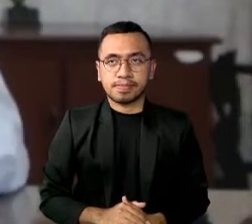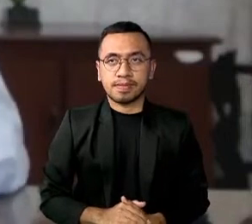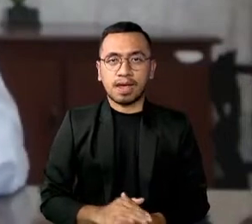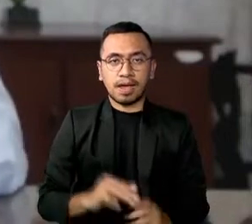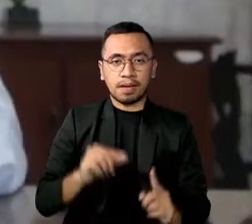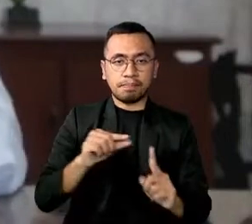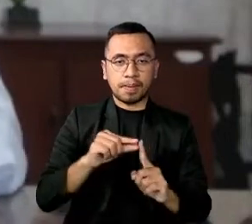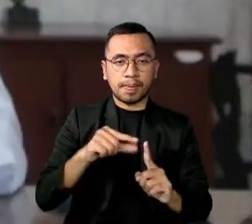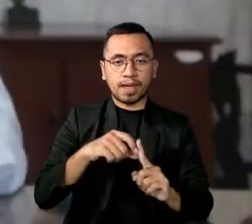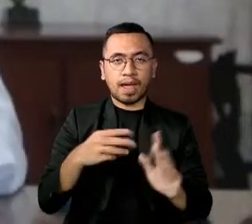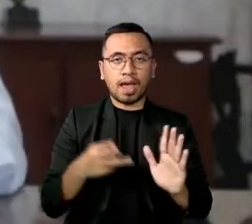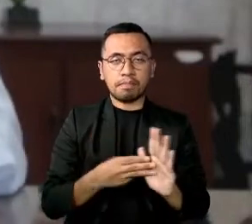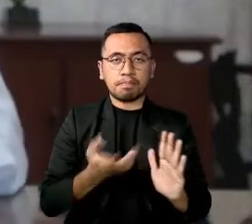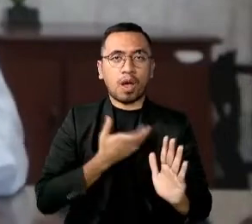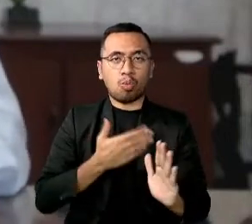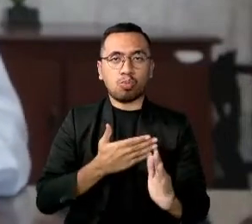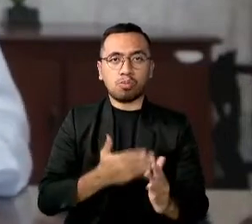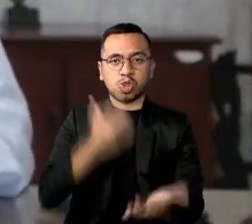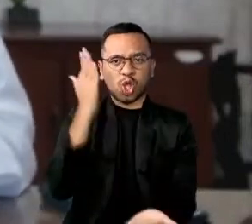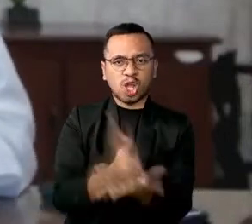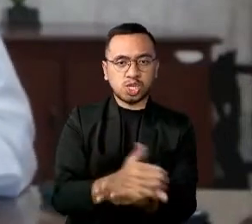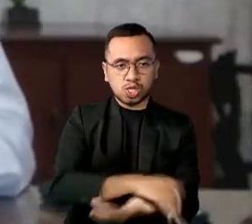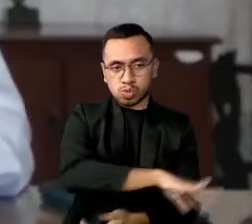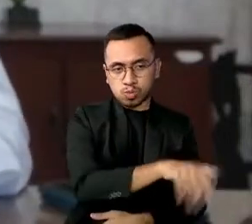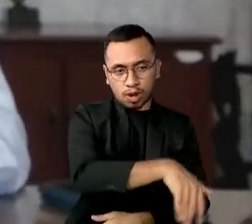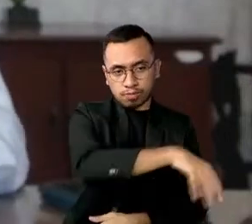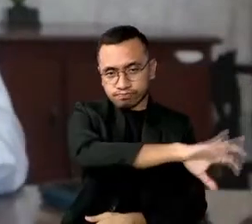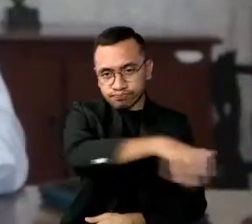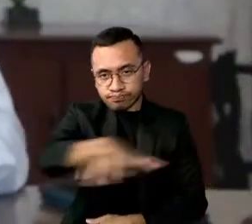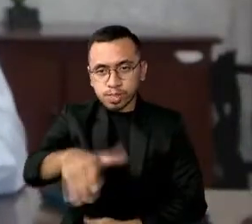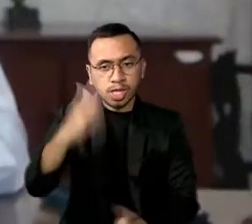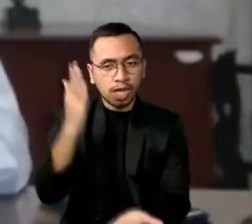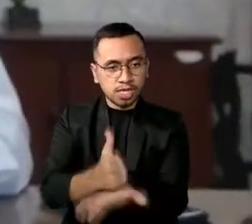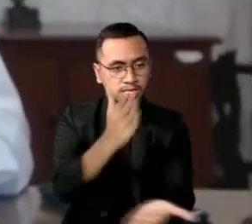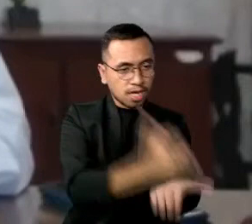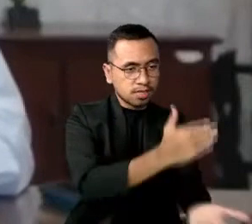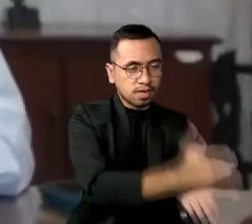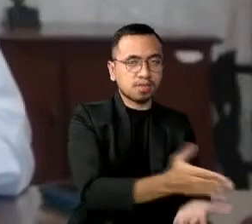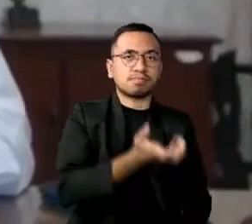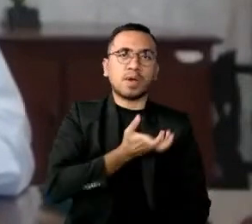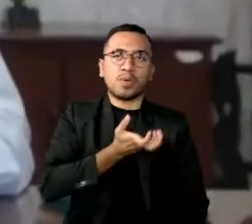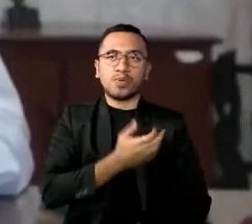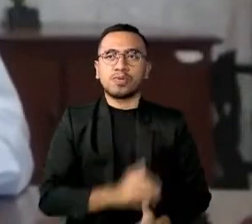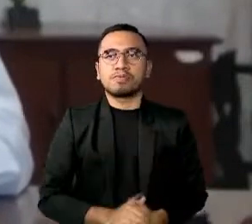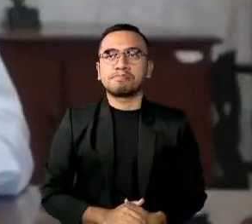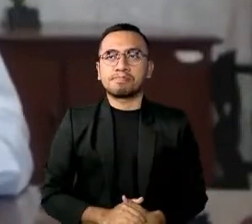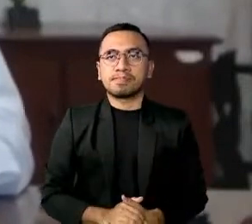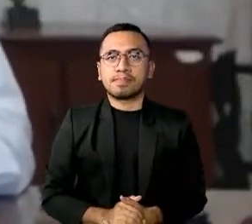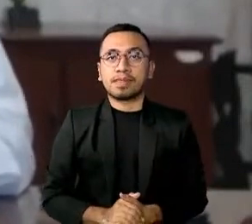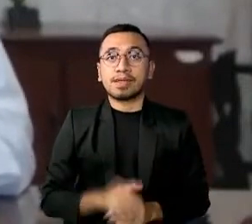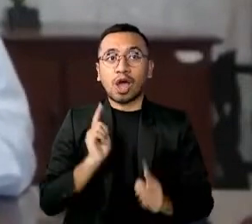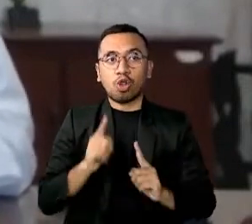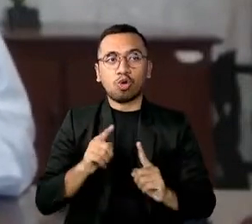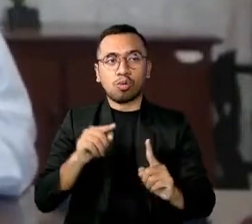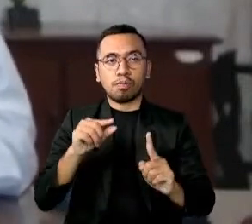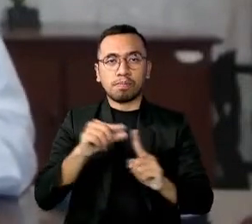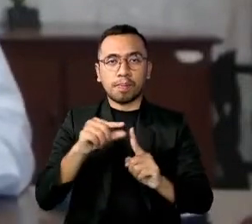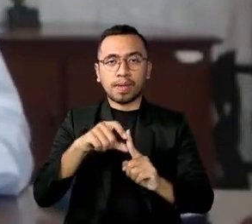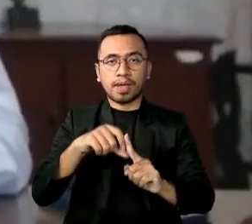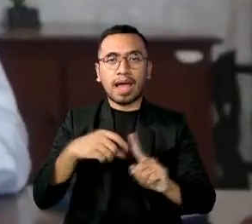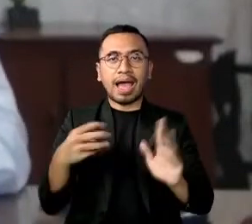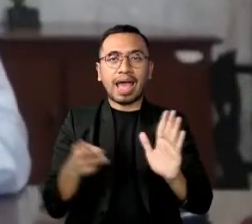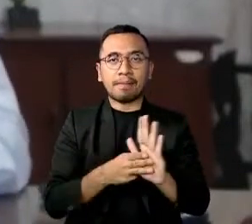bertakbir kamu jadi masalah karena lppkn diserahkan kepada pemerintahan sipil